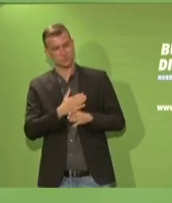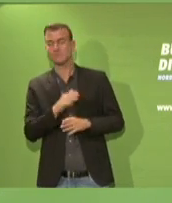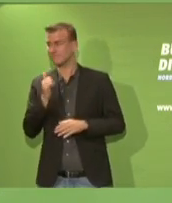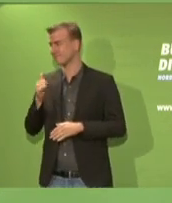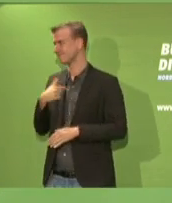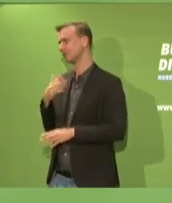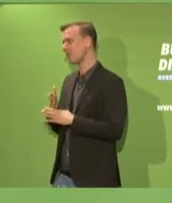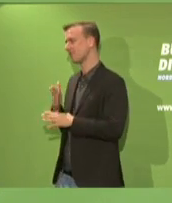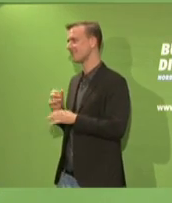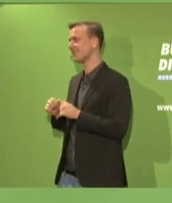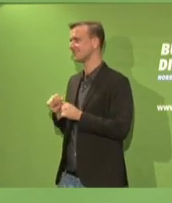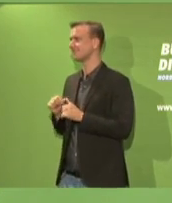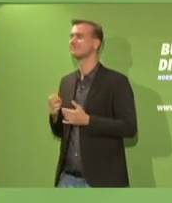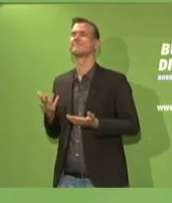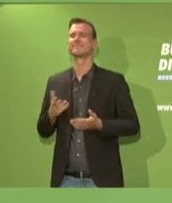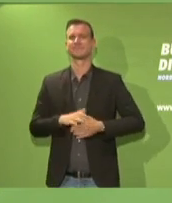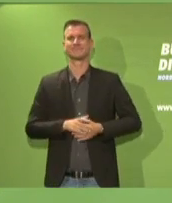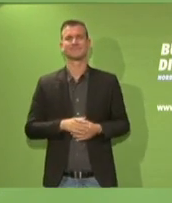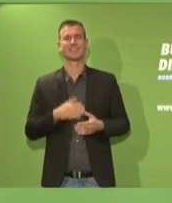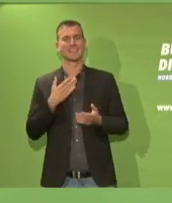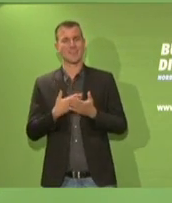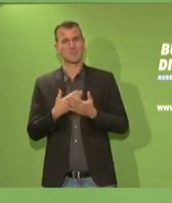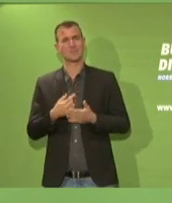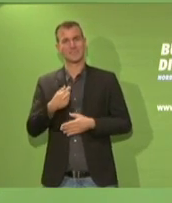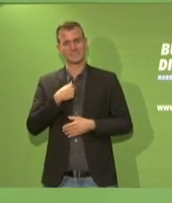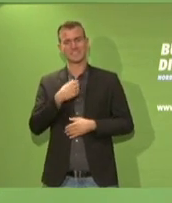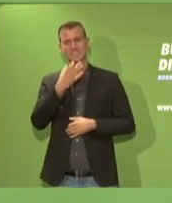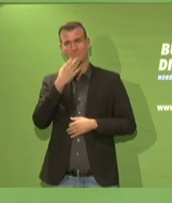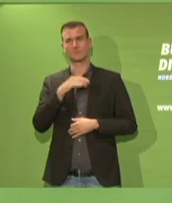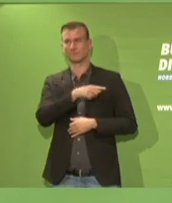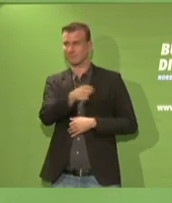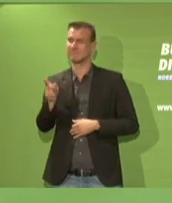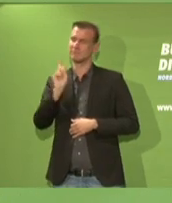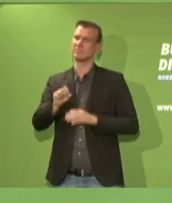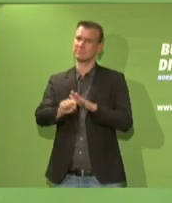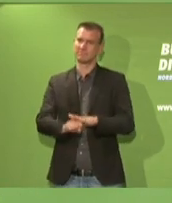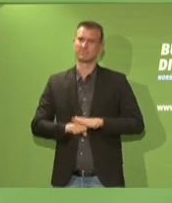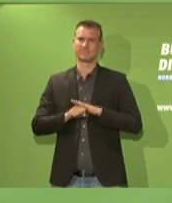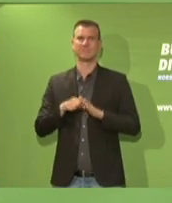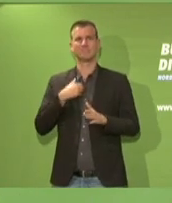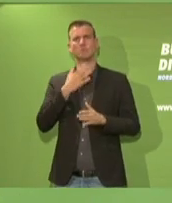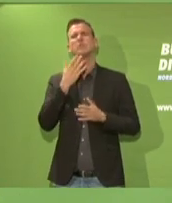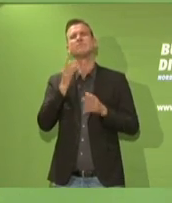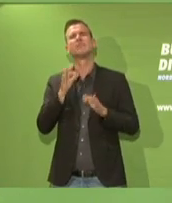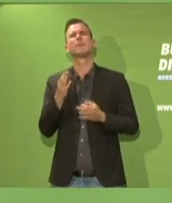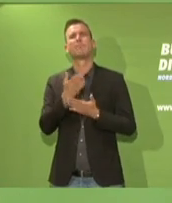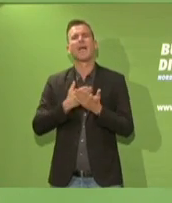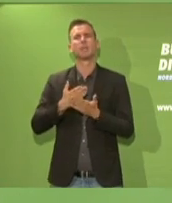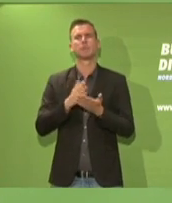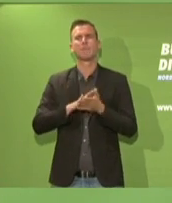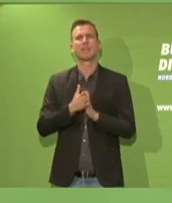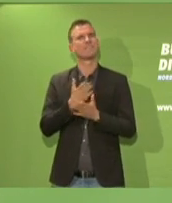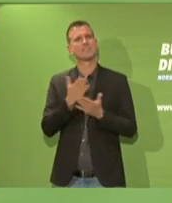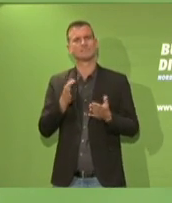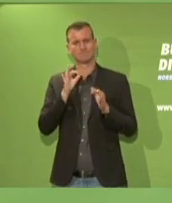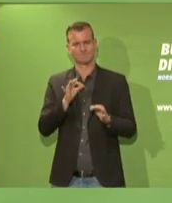ich. Dafür will ich nämlich, für alles das brauche ich euch, da will ich Best-Practice-Beispiele sammeln. Und ich möchte eines